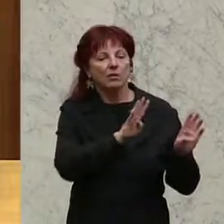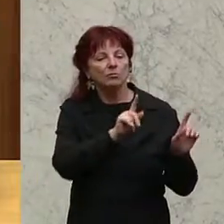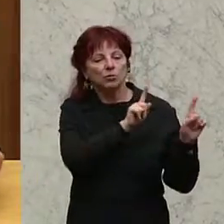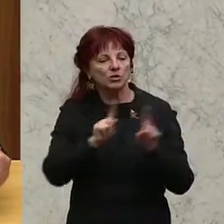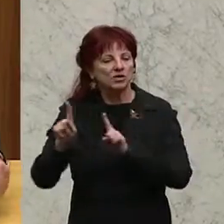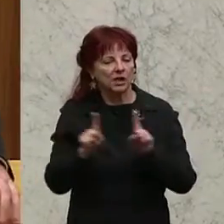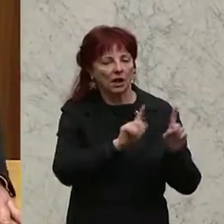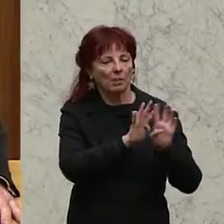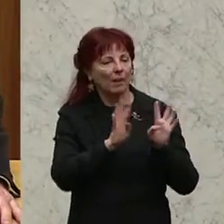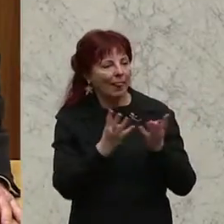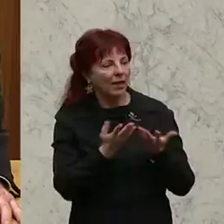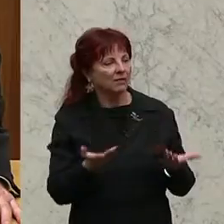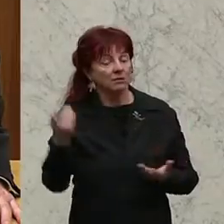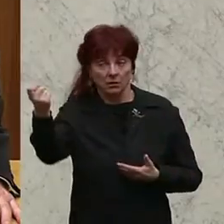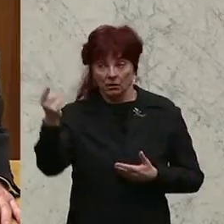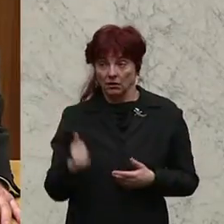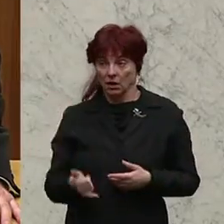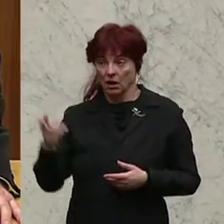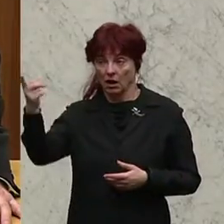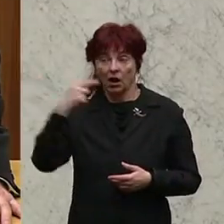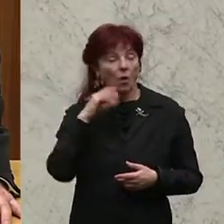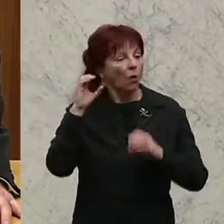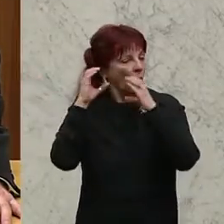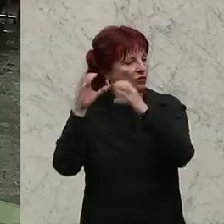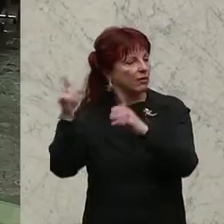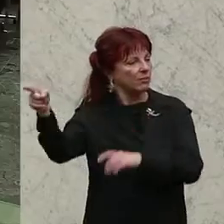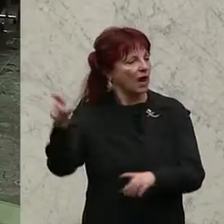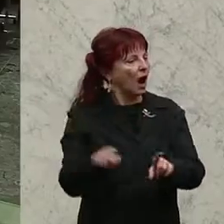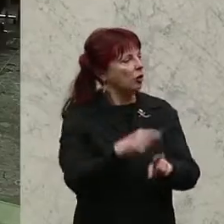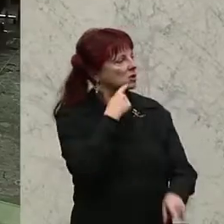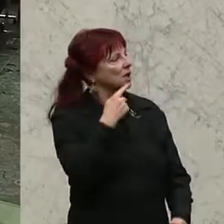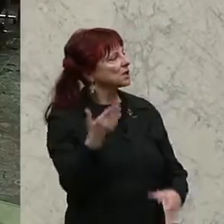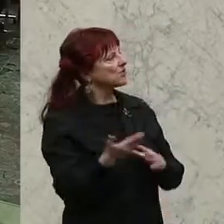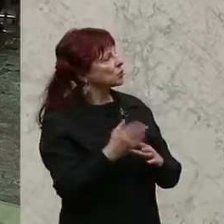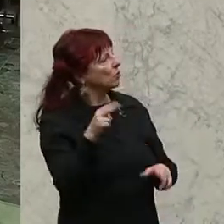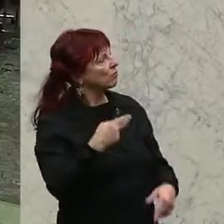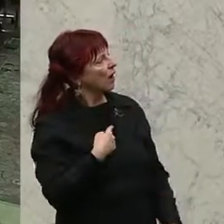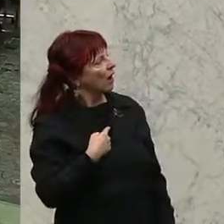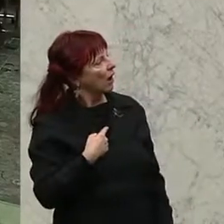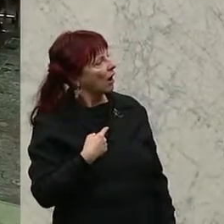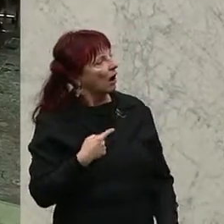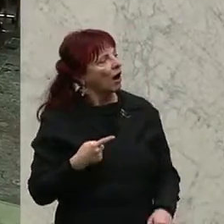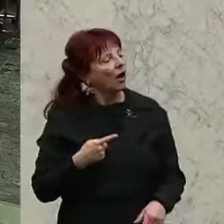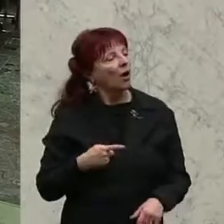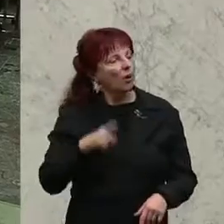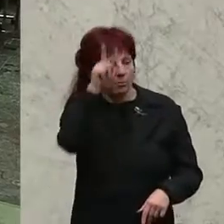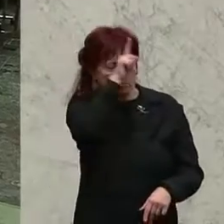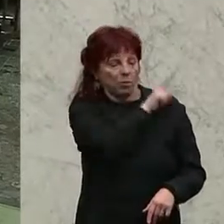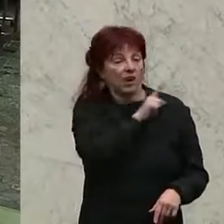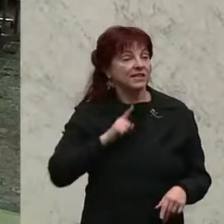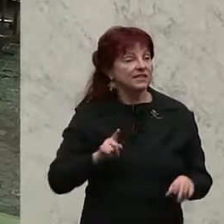auch völlig richtig, inzwischen rufen Kollegen der ÖVP, das versteht niemand, dass eine Polizeimusikkapelle gründet, während der